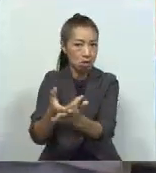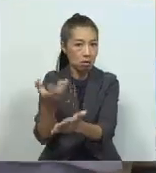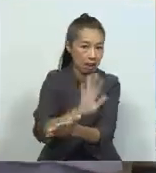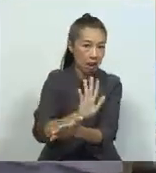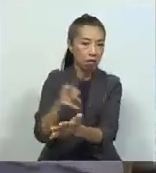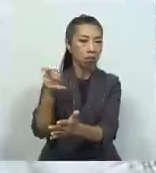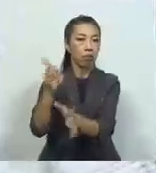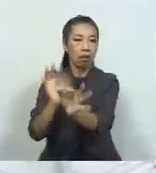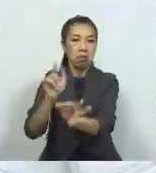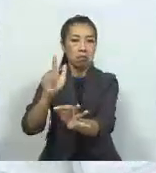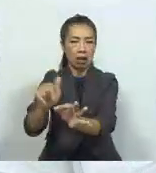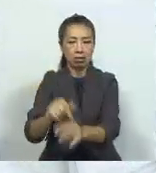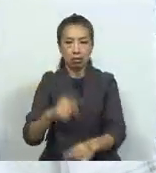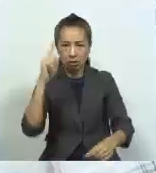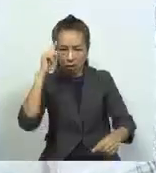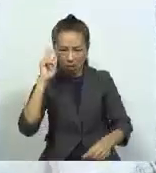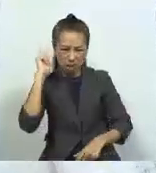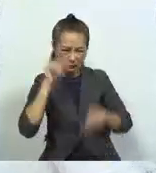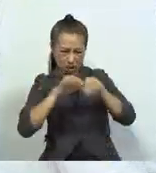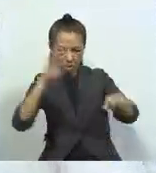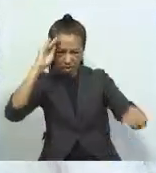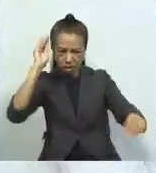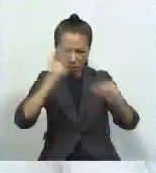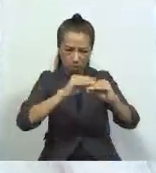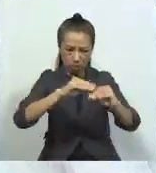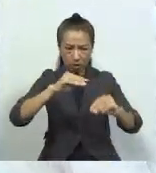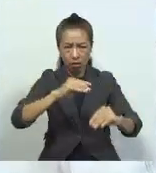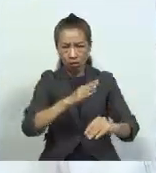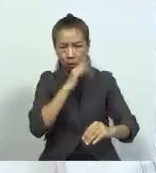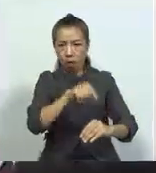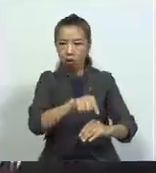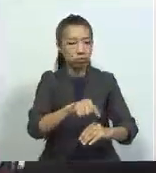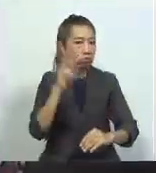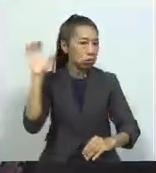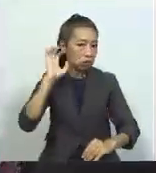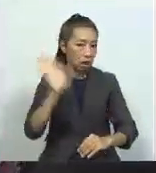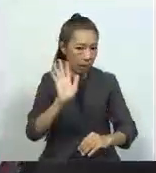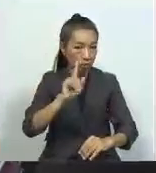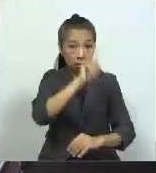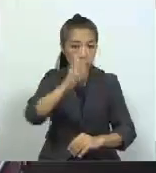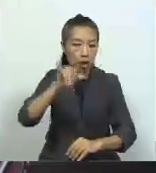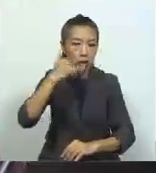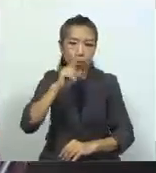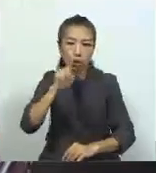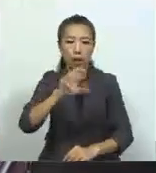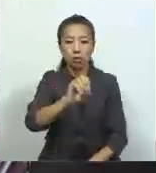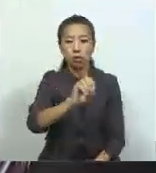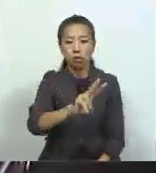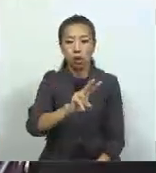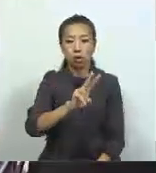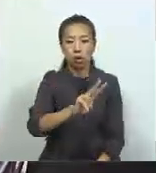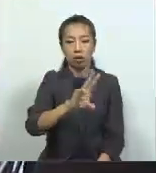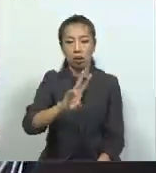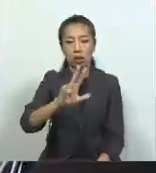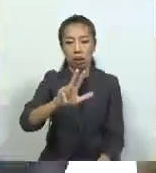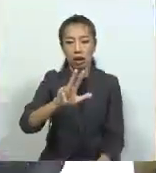ได้หลงเชื่อการให้ข่าวที่บิดเบือนหากมีข้อสงสัยสามารถสอบถามได้ที่หมายเลขโทรศัพท์